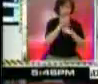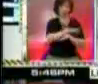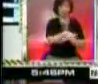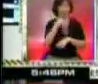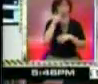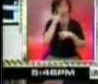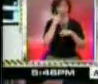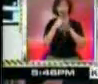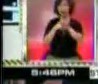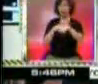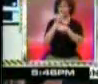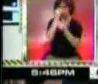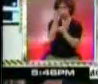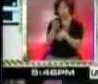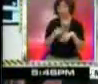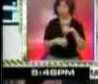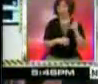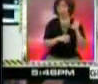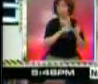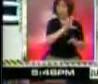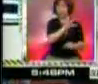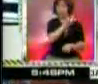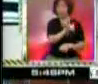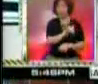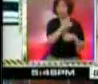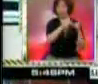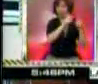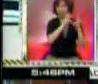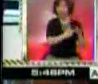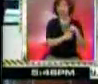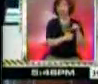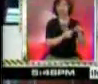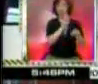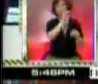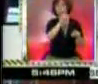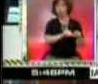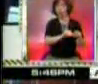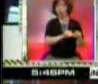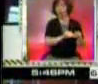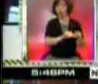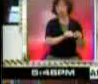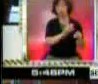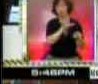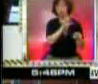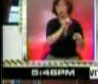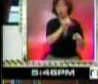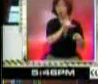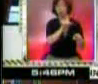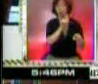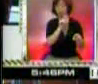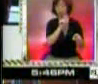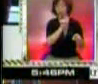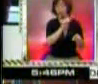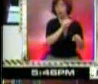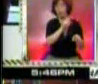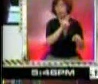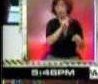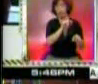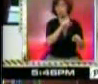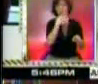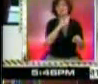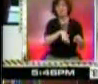Colonel Dueñas, ito pong city director nyo dyan sa Olongga po, si Tambungan. Colonel Opo. Tambungan. Opo, balasubas pala ito, Colonel